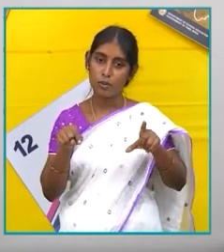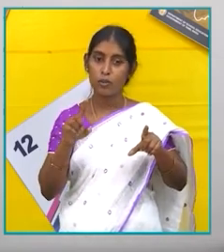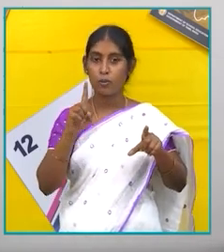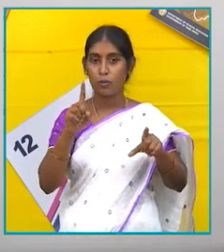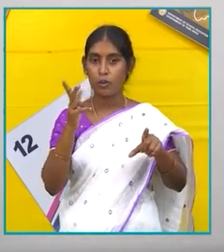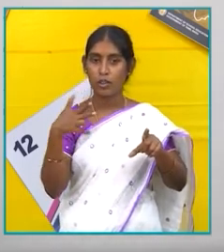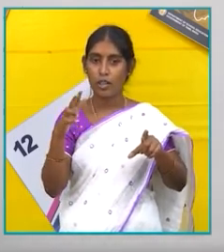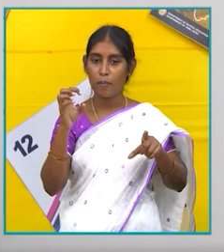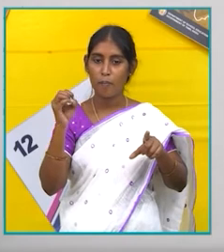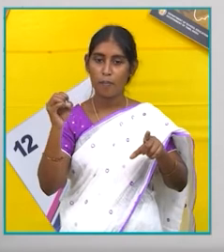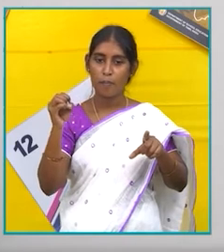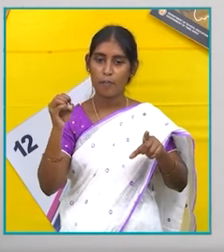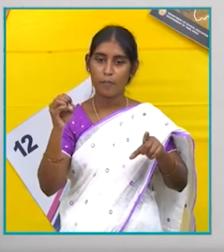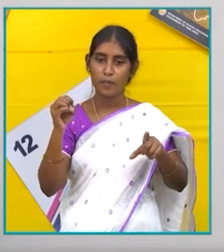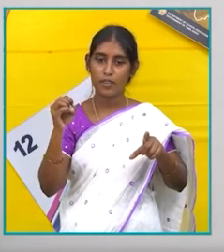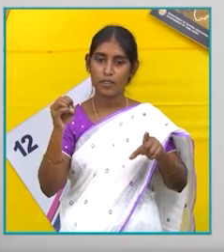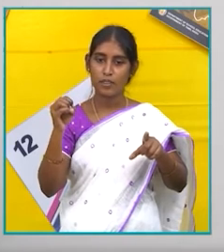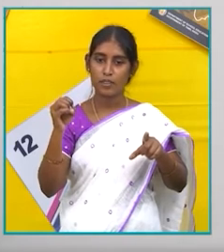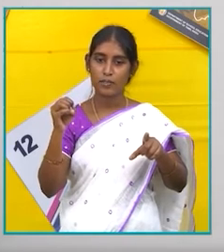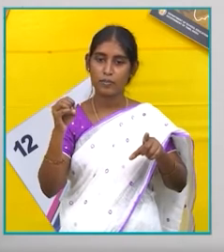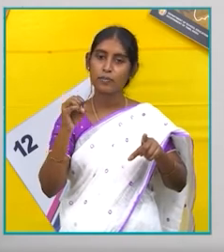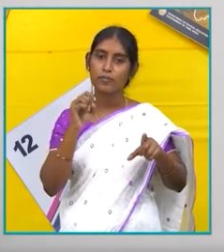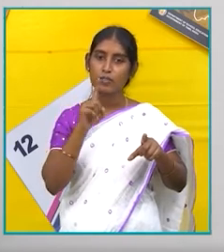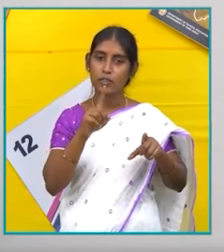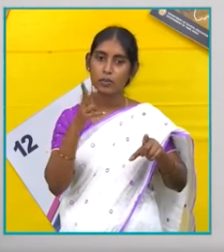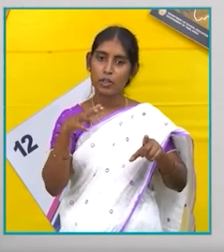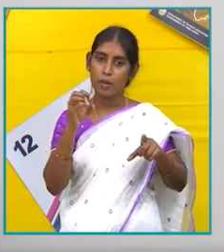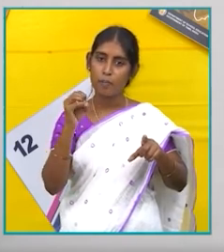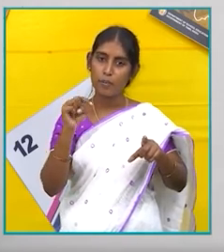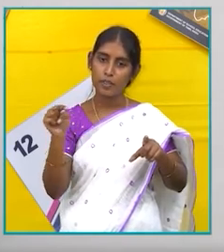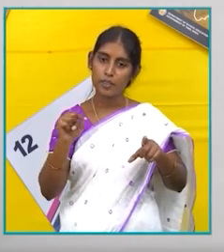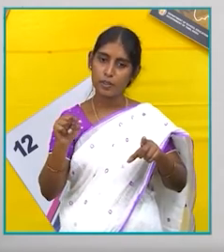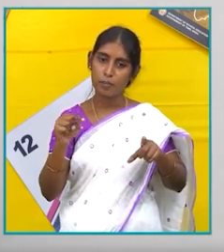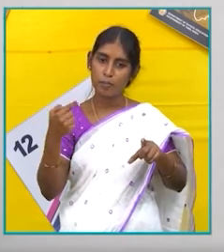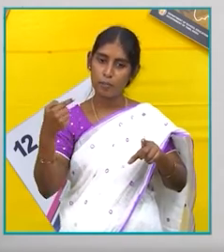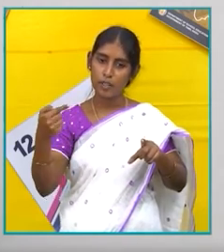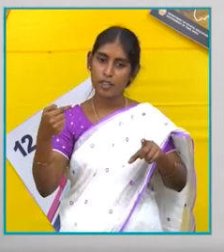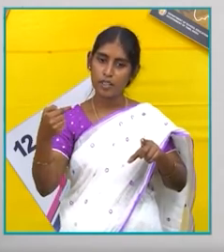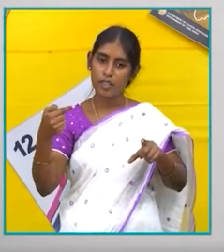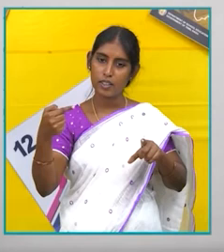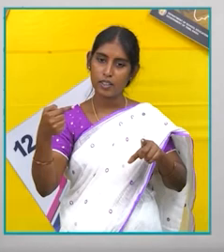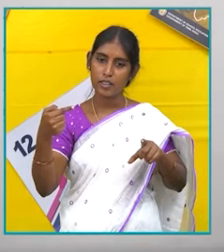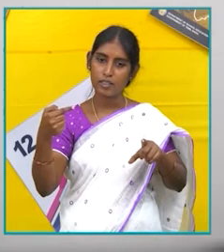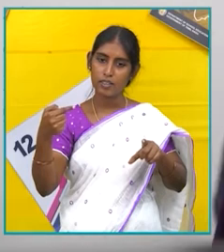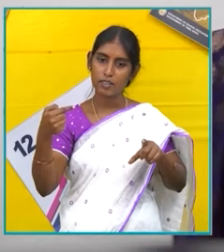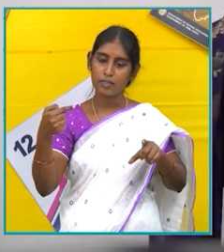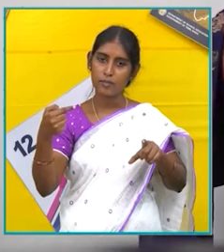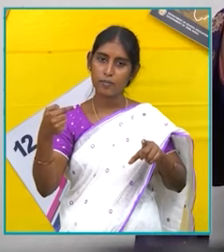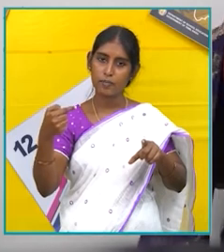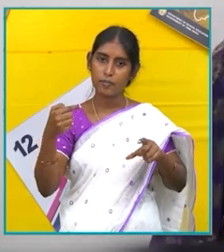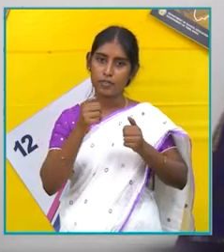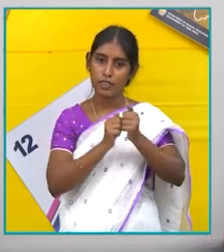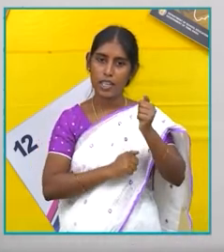இருந்து இத கழிச்சோம்னா நமக்கு கோணம் c கிடைச்சிரும் 180 ல இருந்து எதை கழிக்கணும் இந்த கோண அளவை கழிக்கணும் இல்லையா